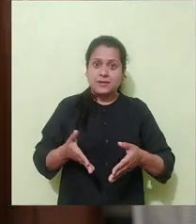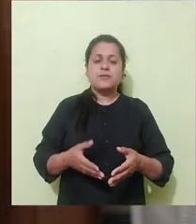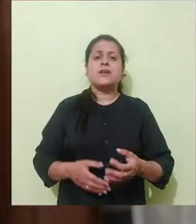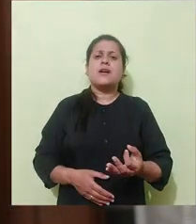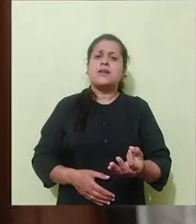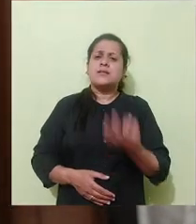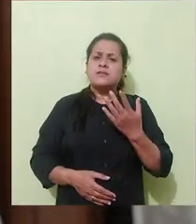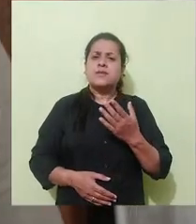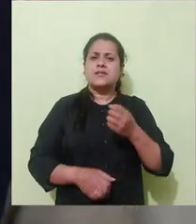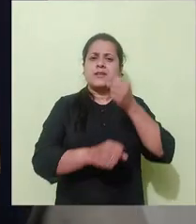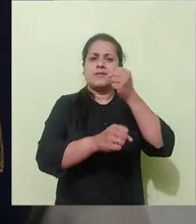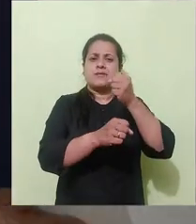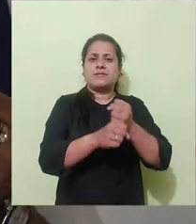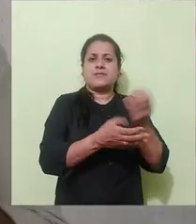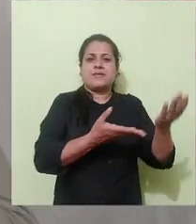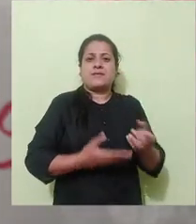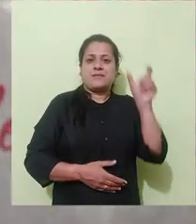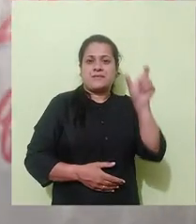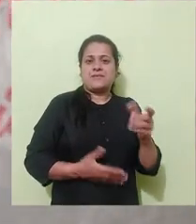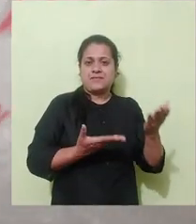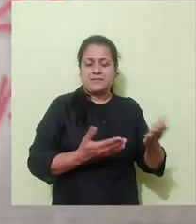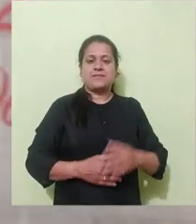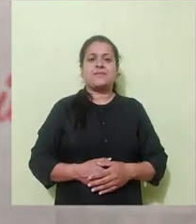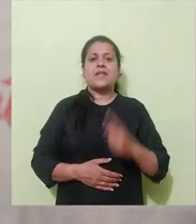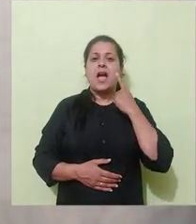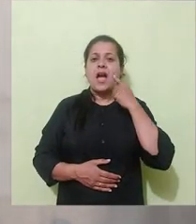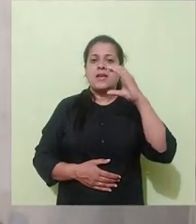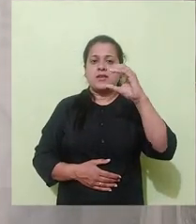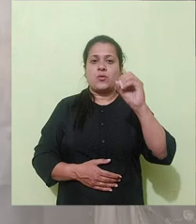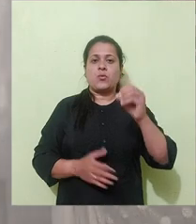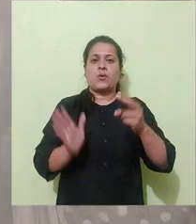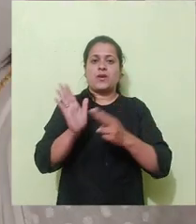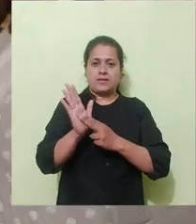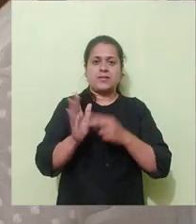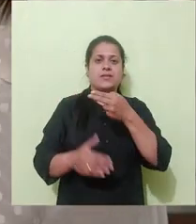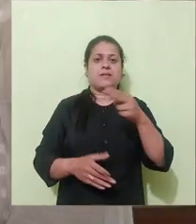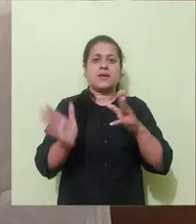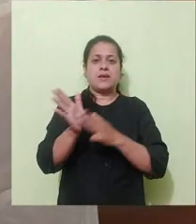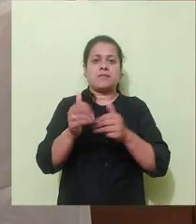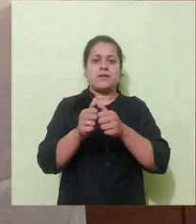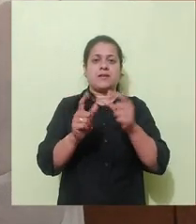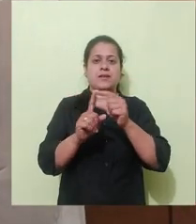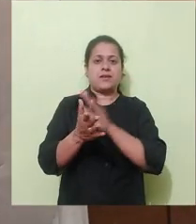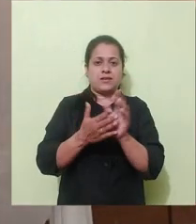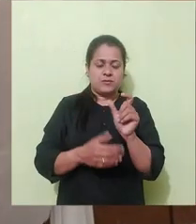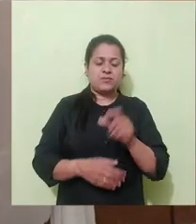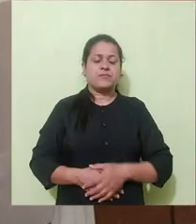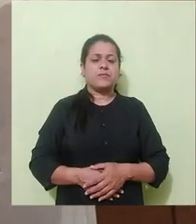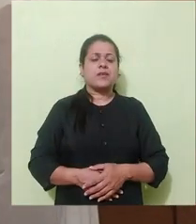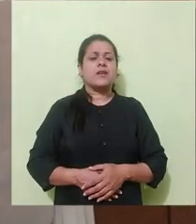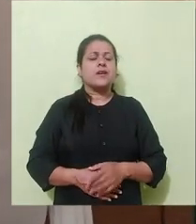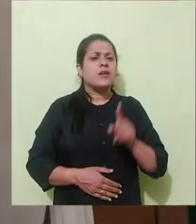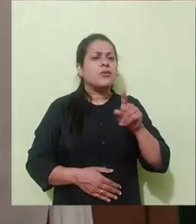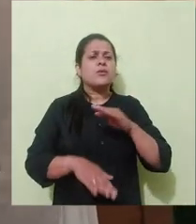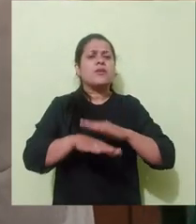And now we have a special guest, our special icon, Madhuji. So how आप